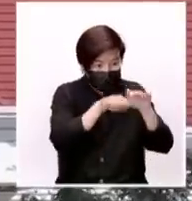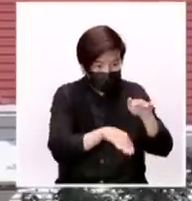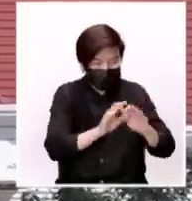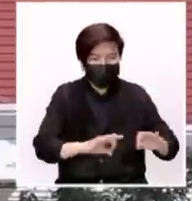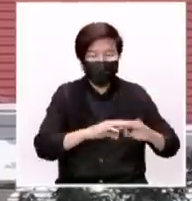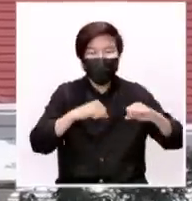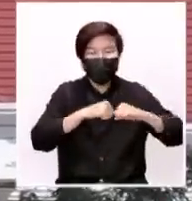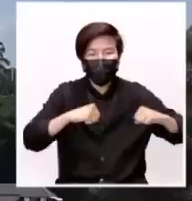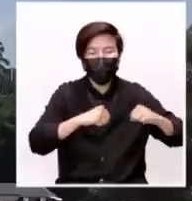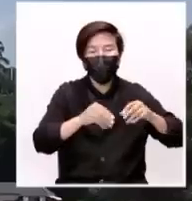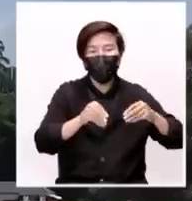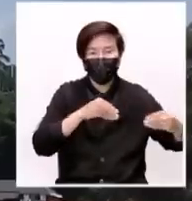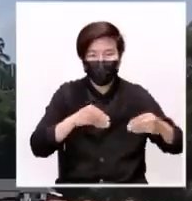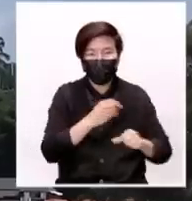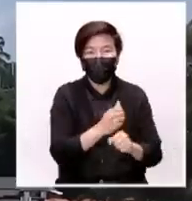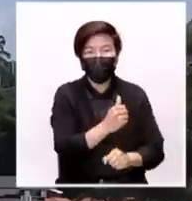การผ่อนคลายมาตรการค่ะ